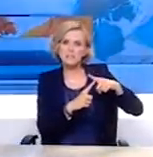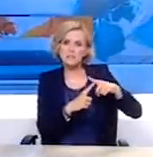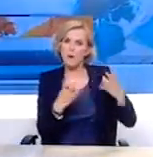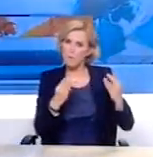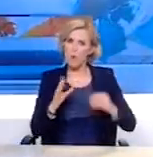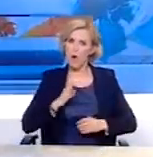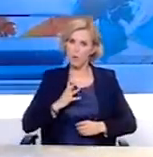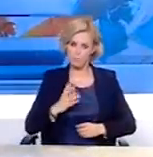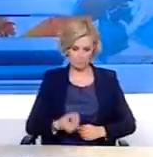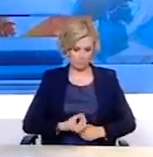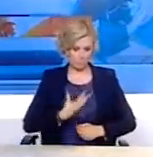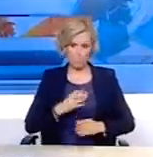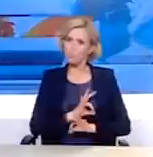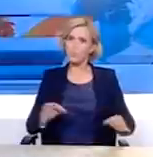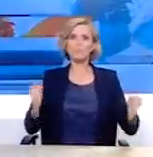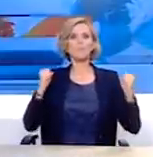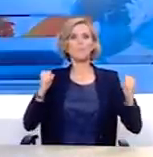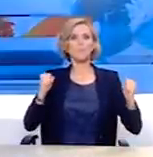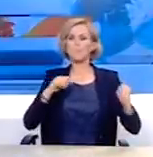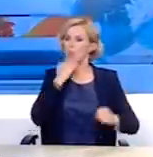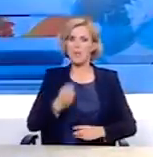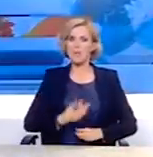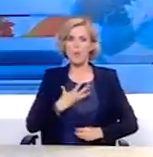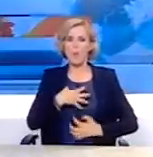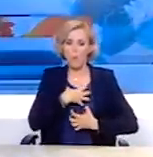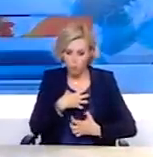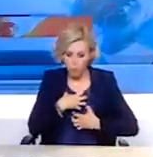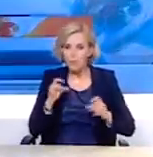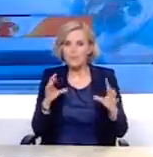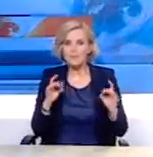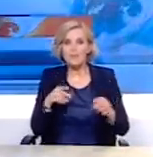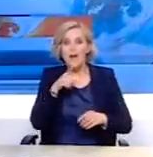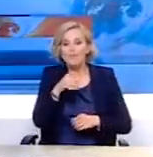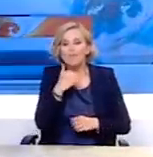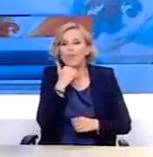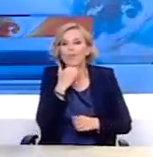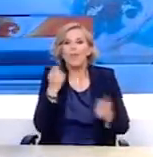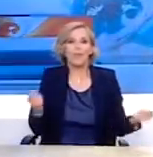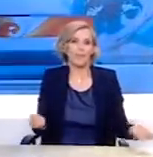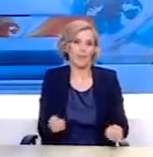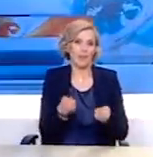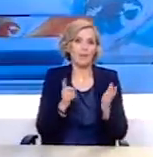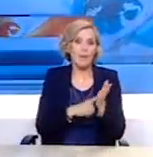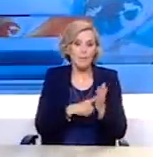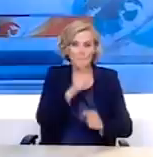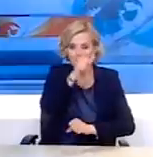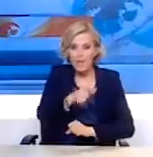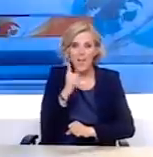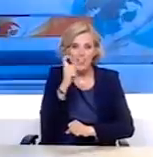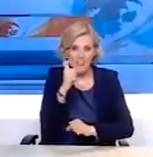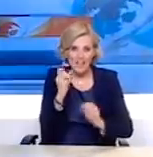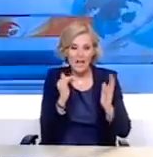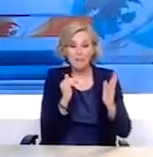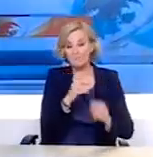άρρωστοι. Όπως καταλαβαίνετε, είναι αδύνατο να αναγνωρίσουμε όλα αυτά τα άτομα χωρίς να ελέγχουμε μαζικά όλους, δηλαδή